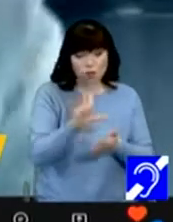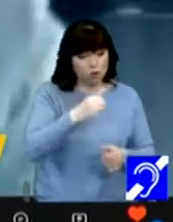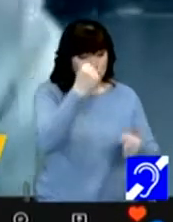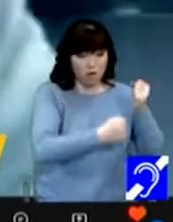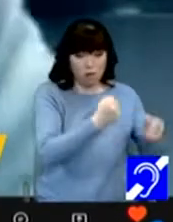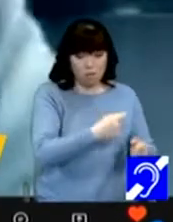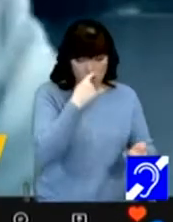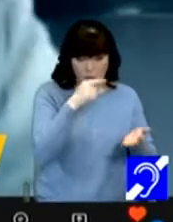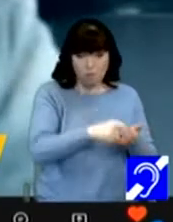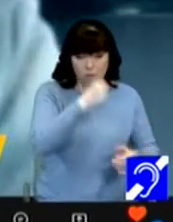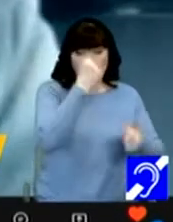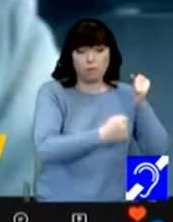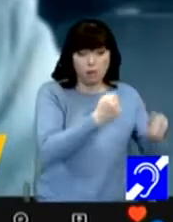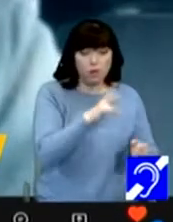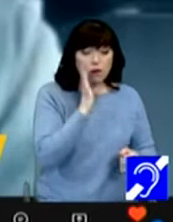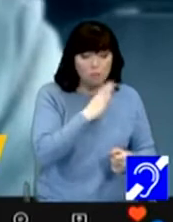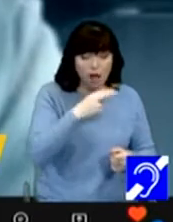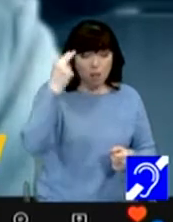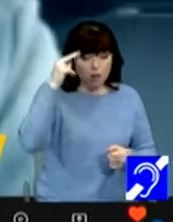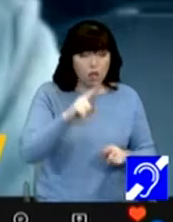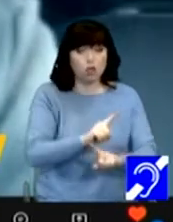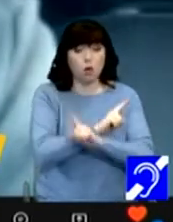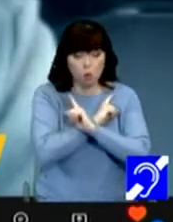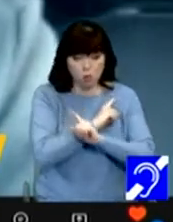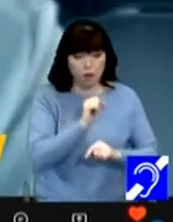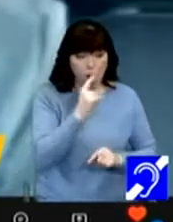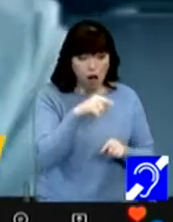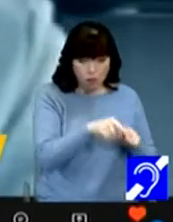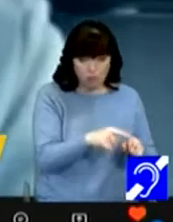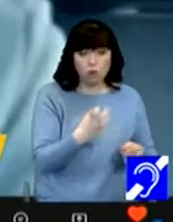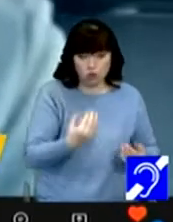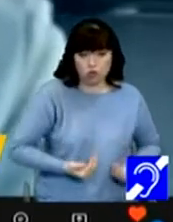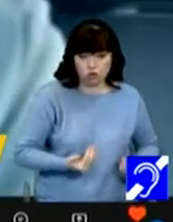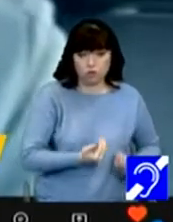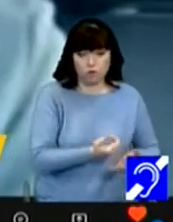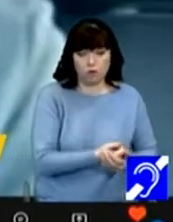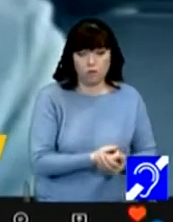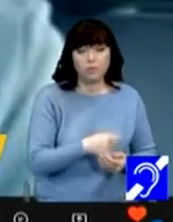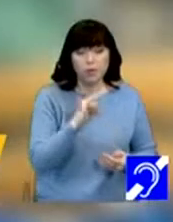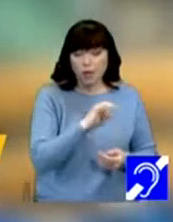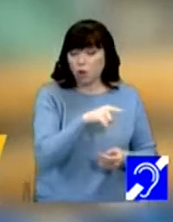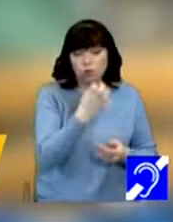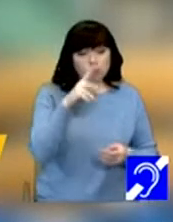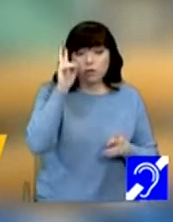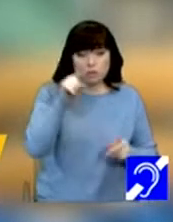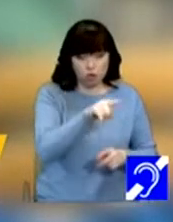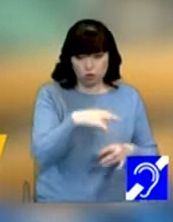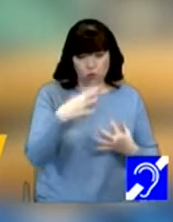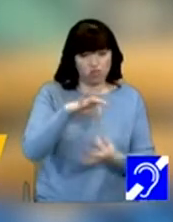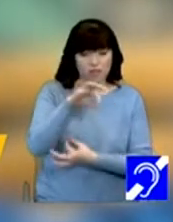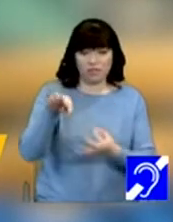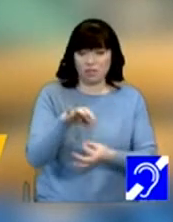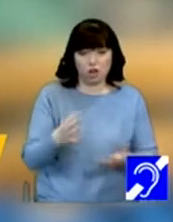И вот этот мальчик остался один, и он еще не осознает, что он полная сирота, и что ему предстоит дальше в жизни. Это не